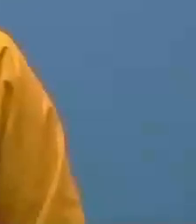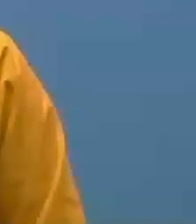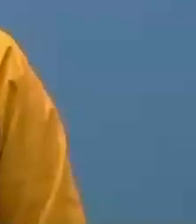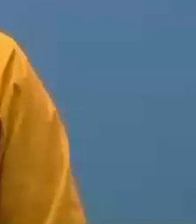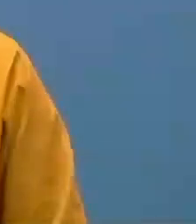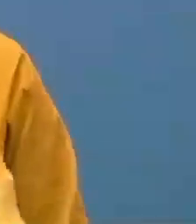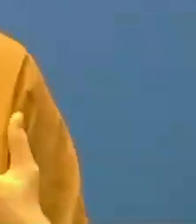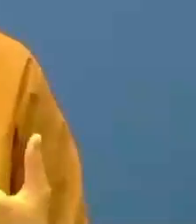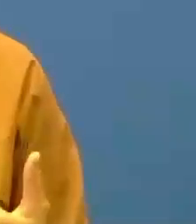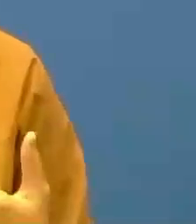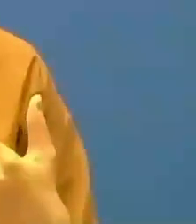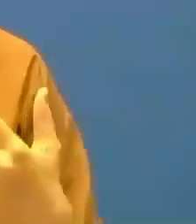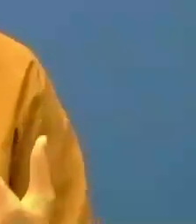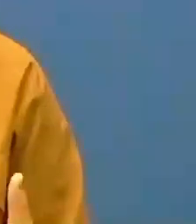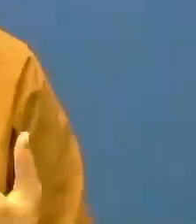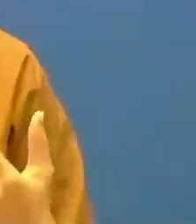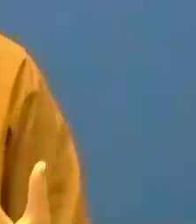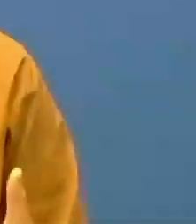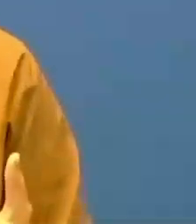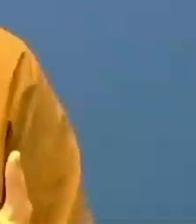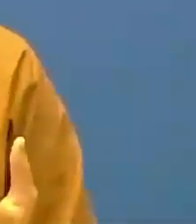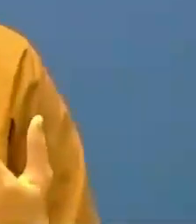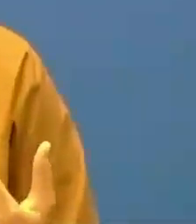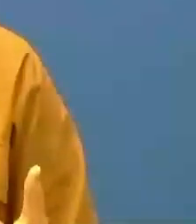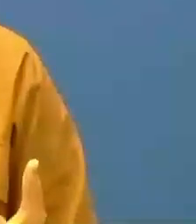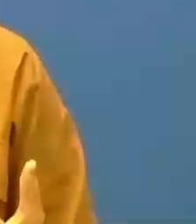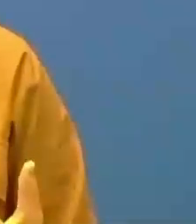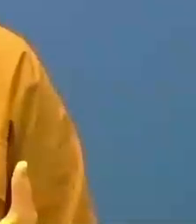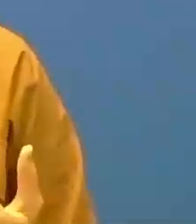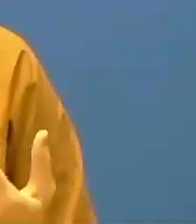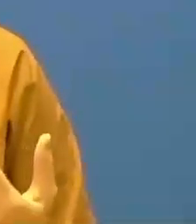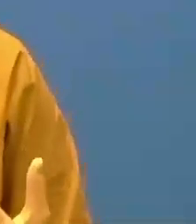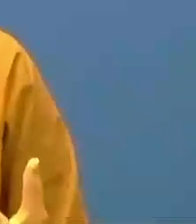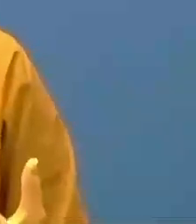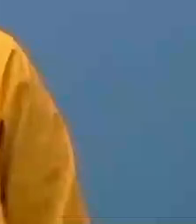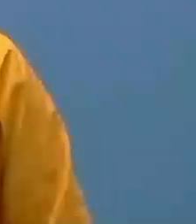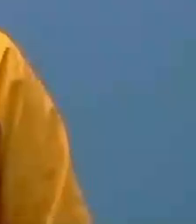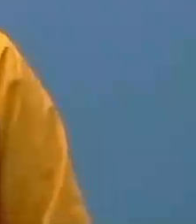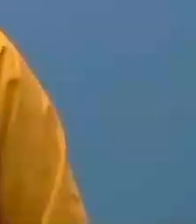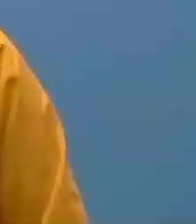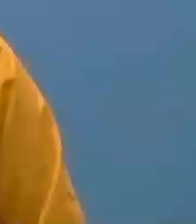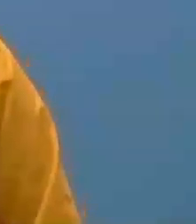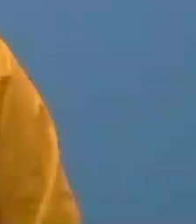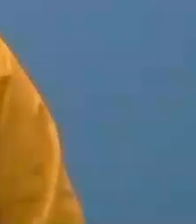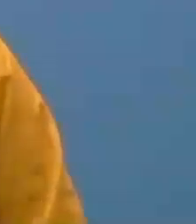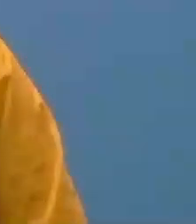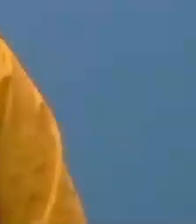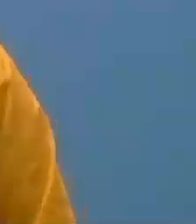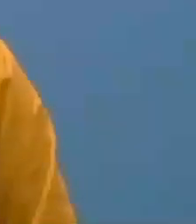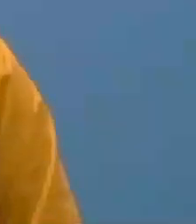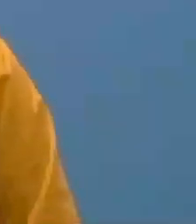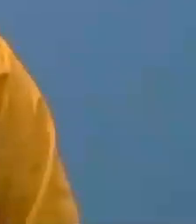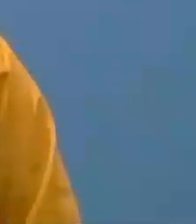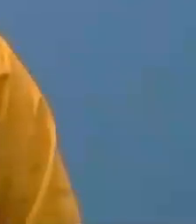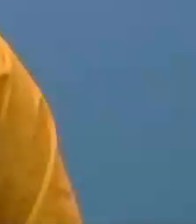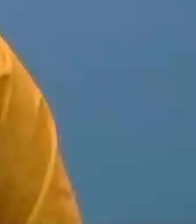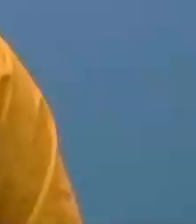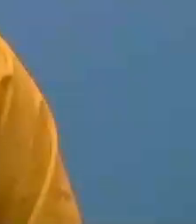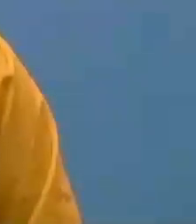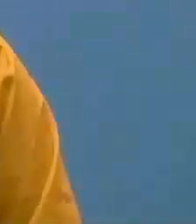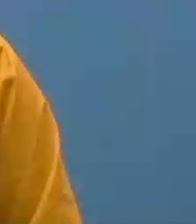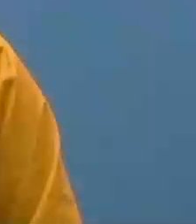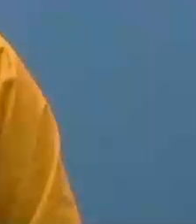然而呢，当我们真正的面对这位圣经里面的圣洁的上帝的时候，我们就能够明